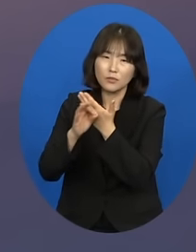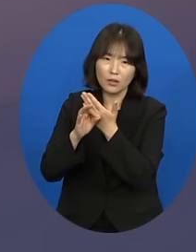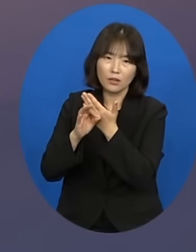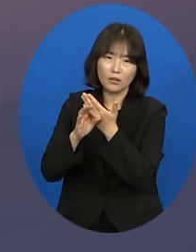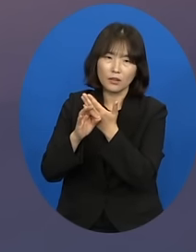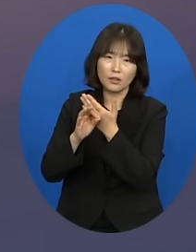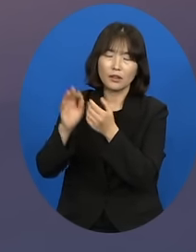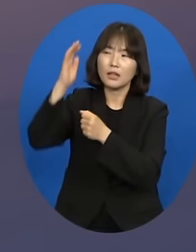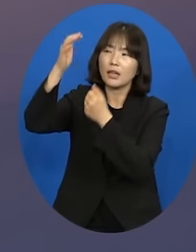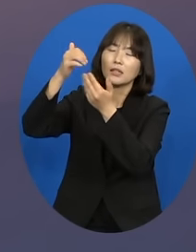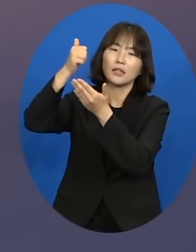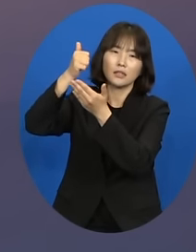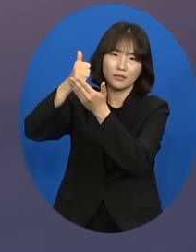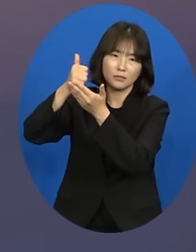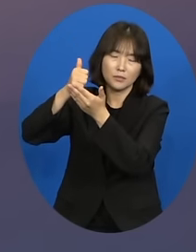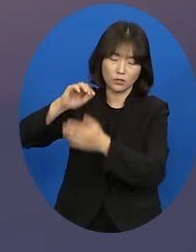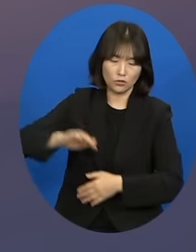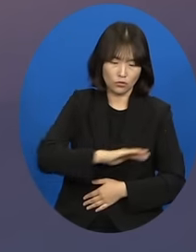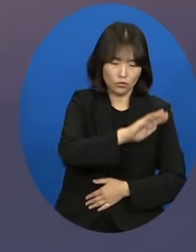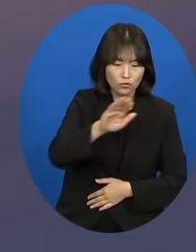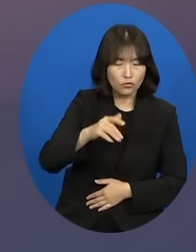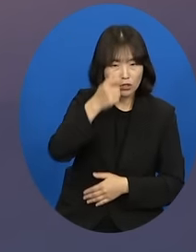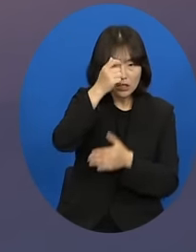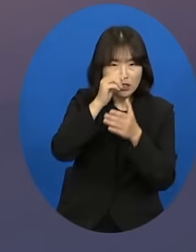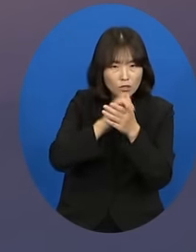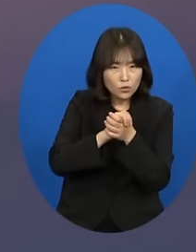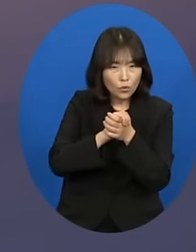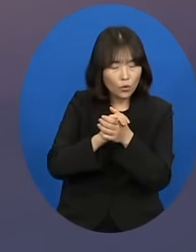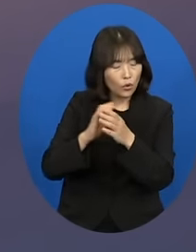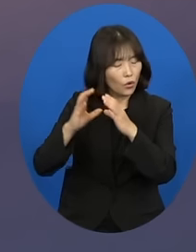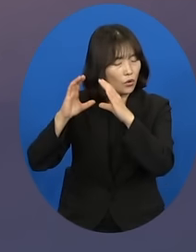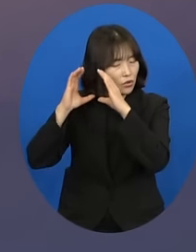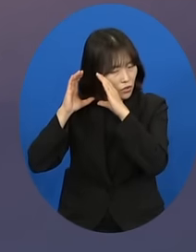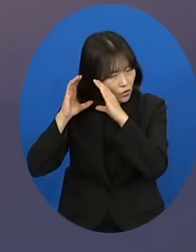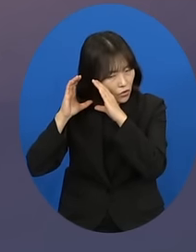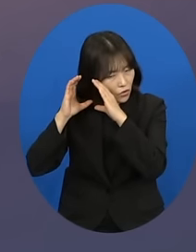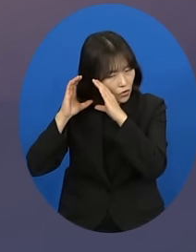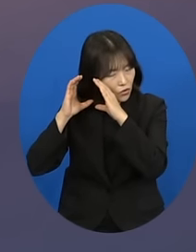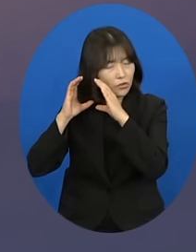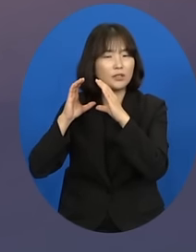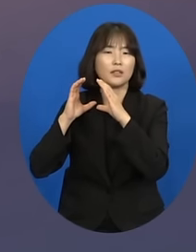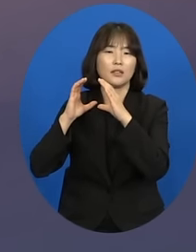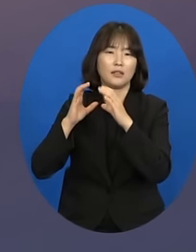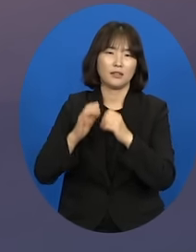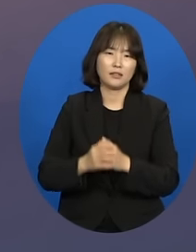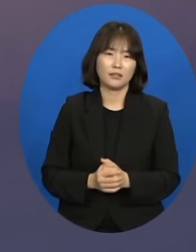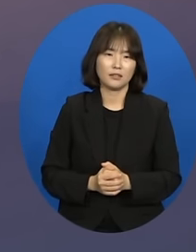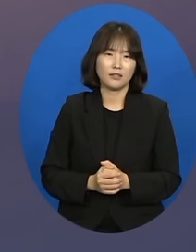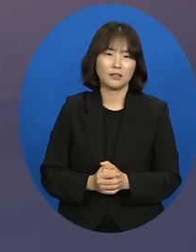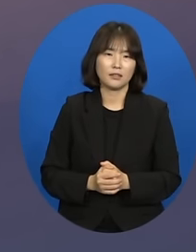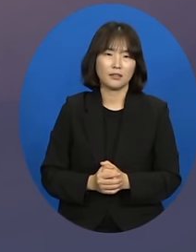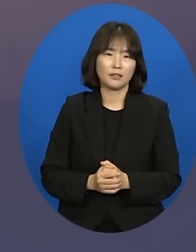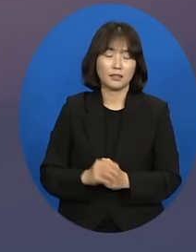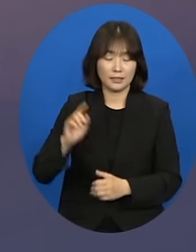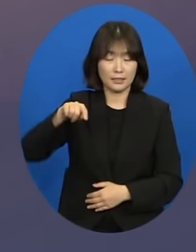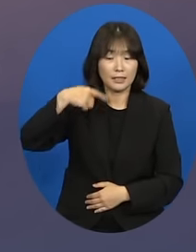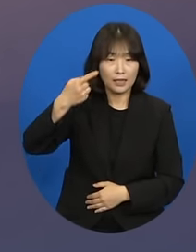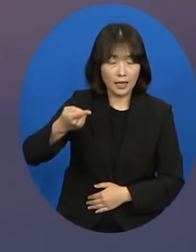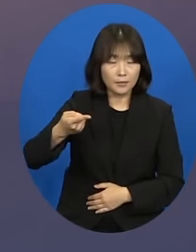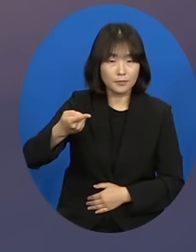그 하나님이 우리의 기도를 여기도 들어주신다는 얘기, 귀로 들어주신다. 근데 그 다음